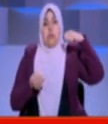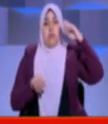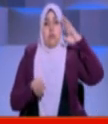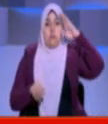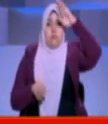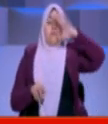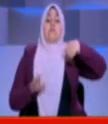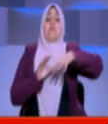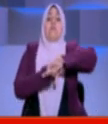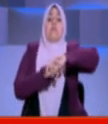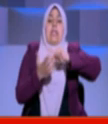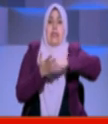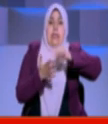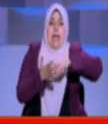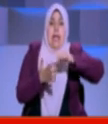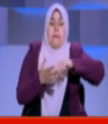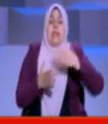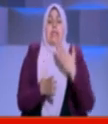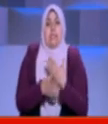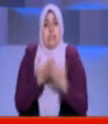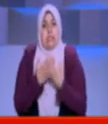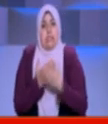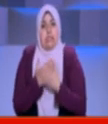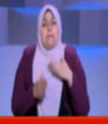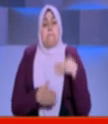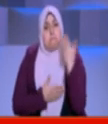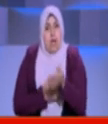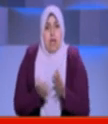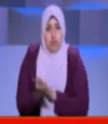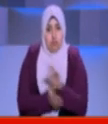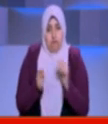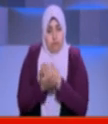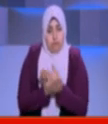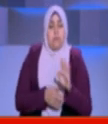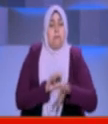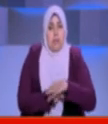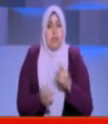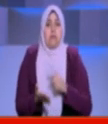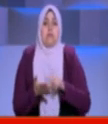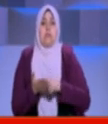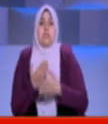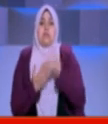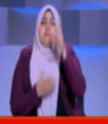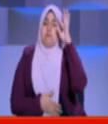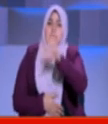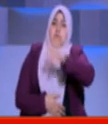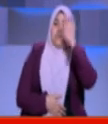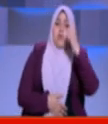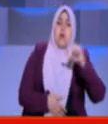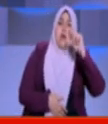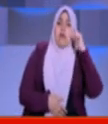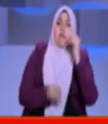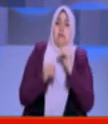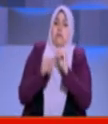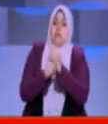انتخابات نيابية جديدة تعبر عن إرادة الناخبين العراقيين في عيش كريم. والسيد مصطفى الكاظمي عند